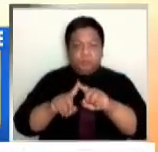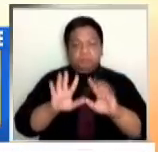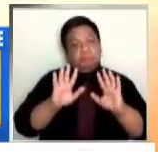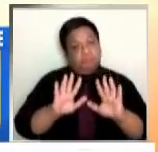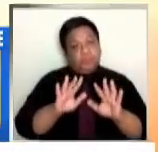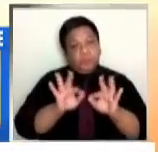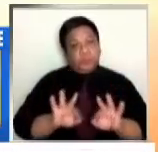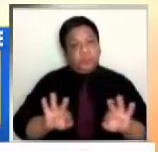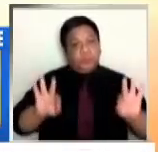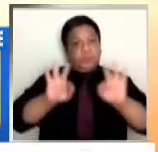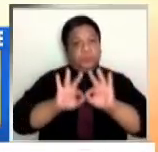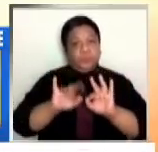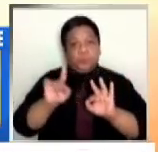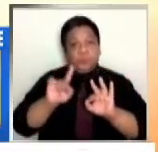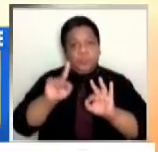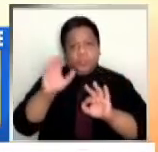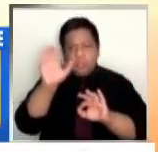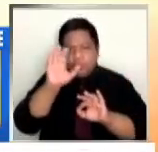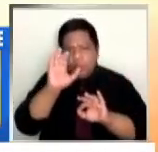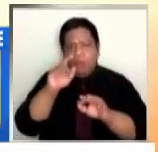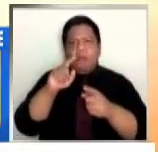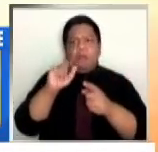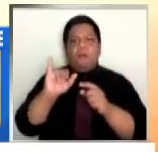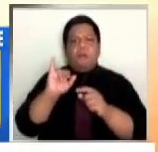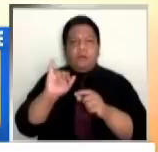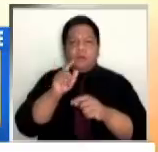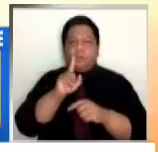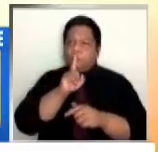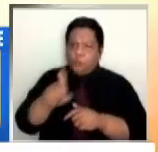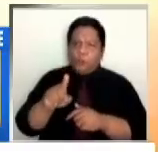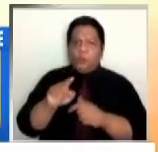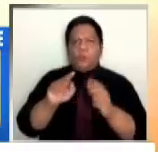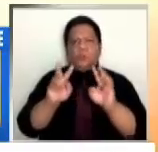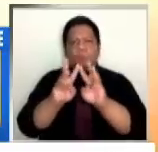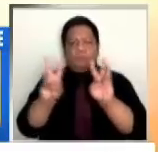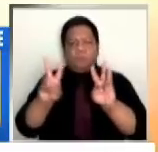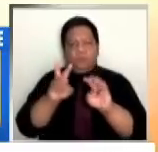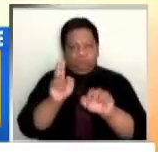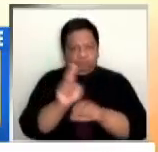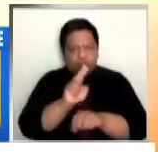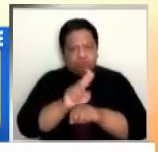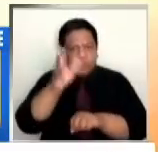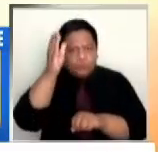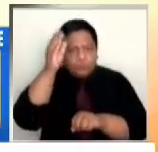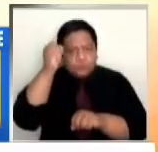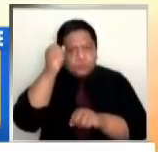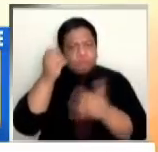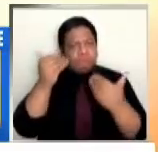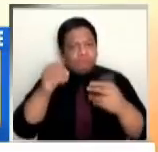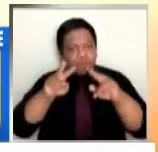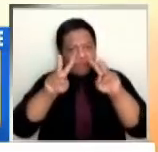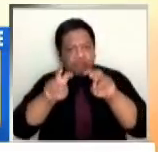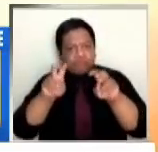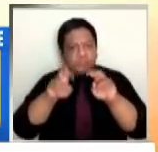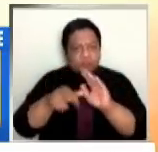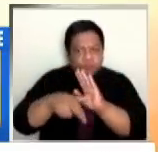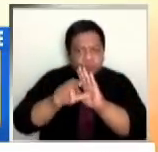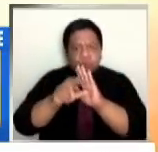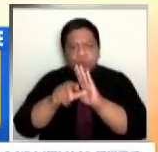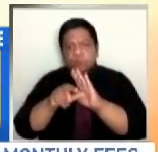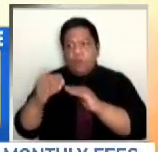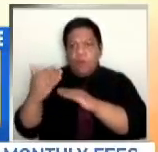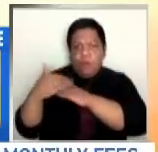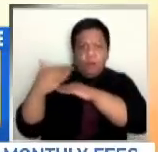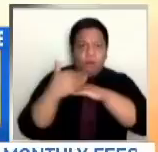that you look for signs of legitimacy and use your common sense. Mm-hmm. Do some research and review warnings from other users. Kumbaga,